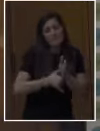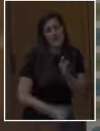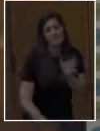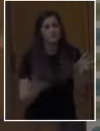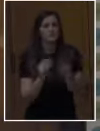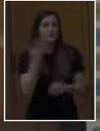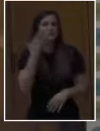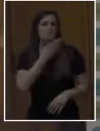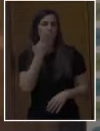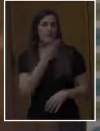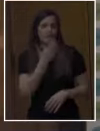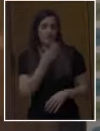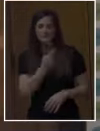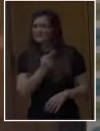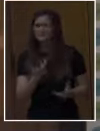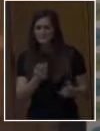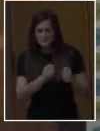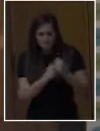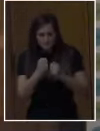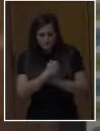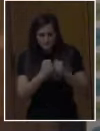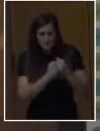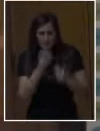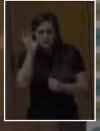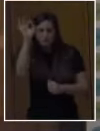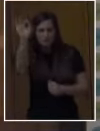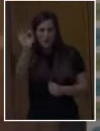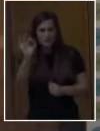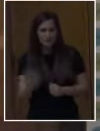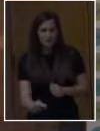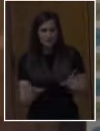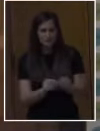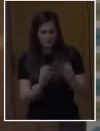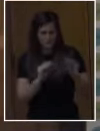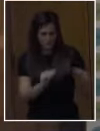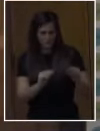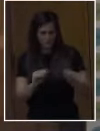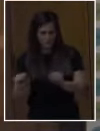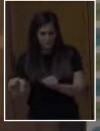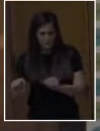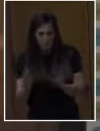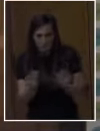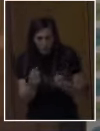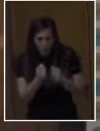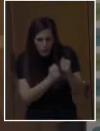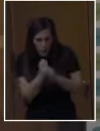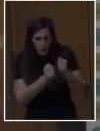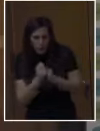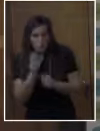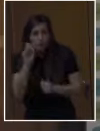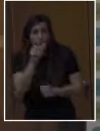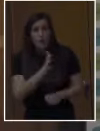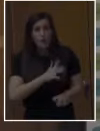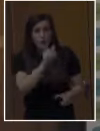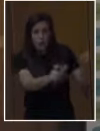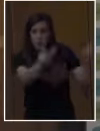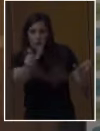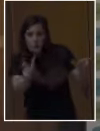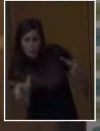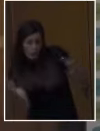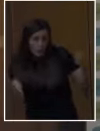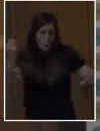μια διάρθρωση δηλαδή των διδακτικών στόχων με τέτοιο τρόπο έτσι ώστε όλοι να μπορούν να βουτήξουν όσο πιο βαθιά